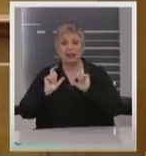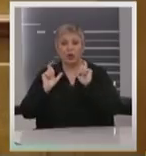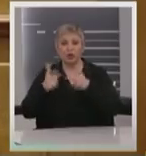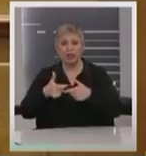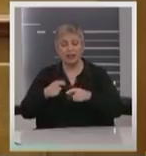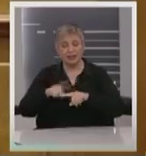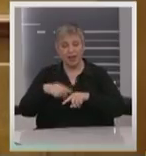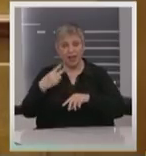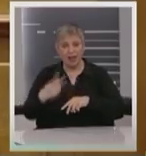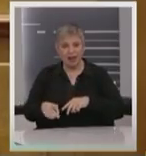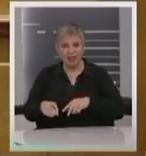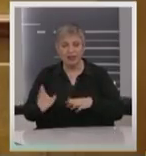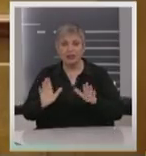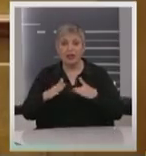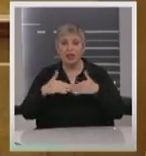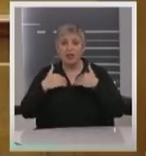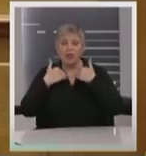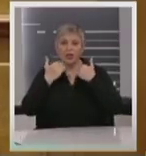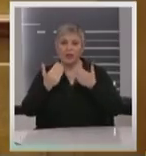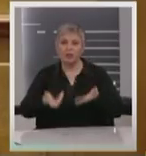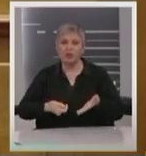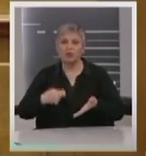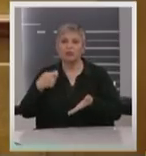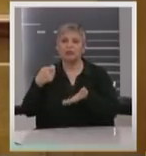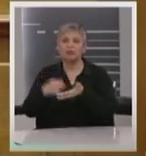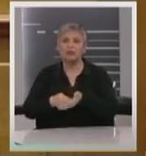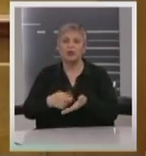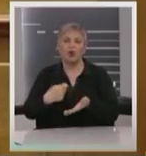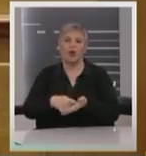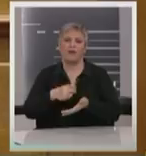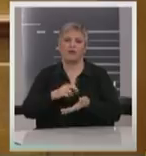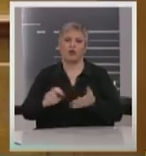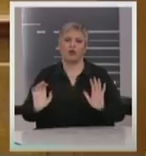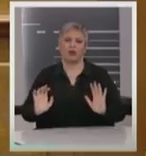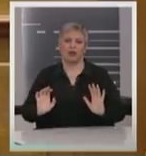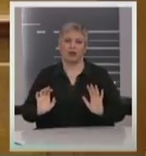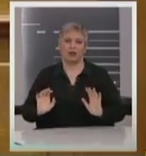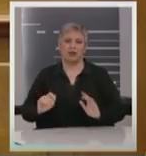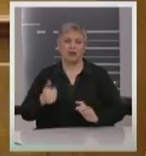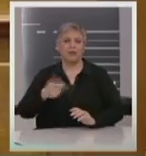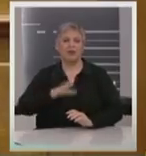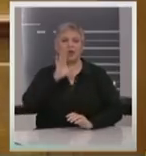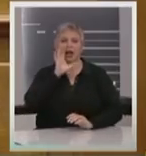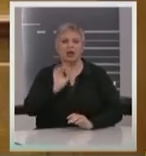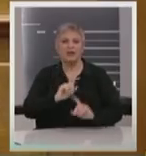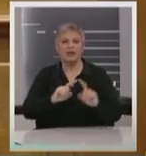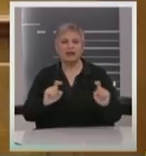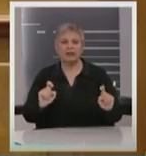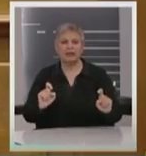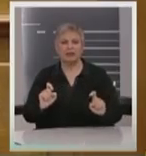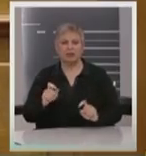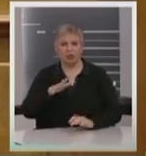οικογένειες δεν μπορούν σήμερα να ανταπεξέλθουν στους φόρους τους. Η αλήθεια λοιπόν είναι ότι η Ελλάδα είναι μια